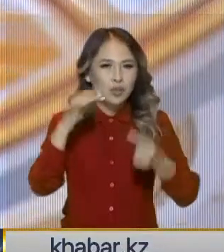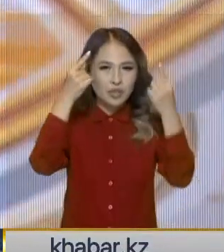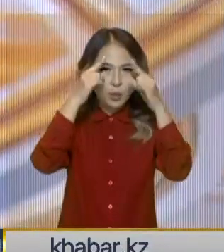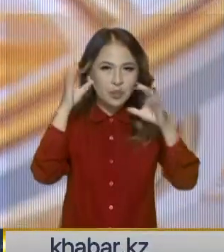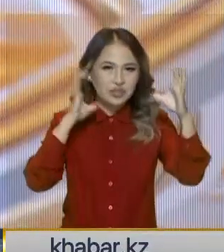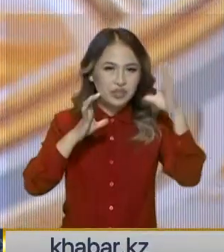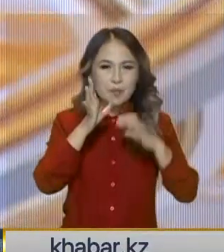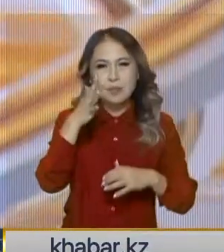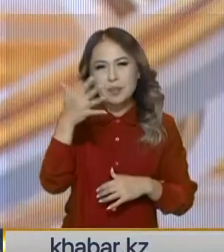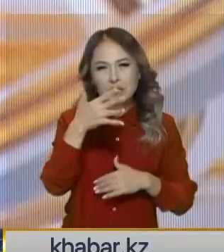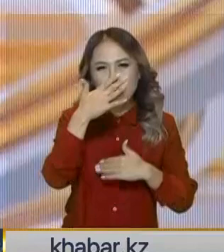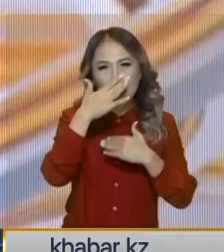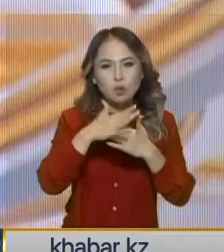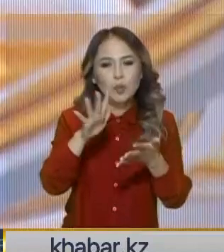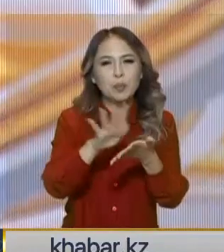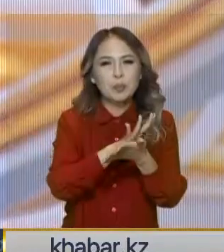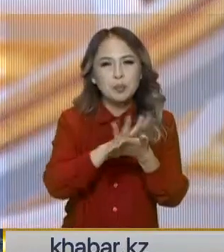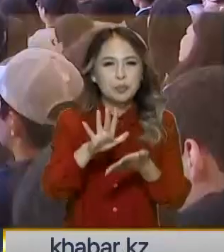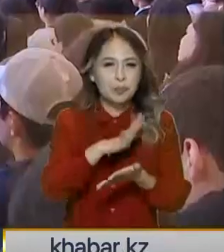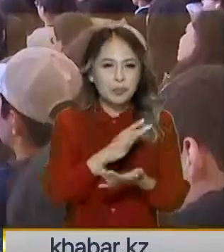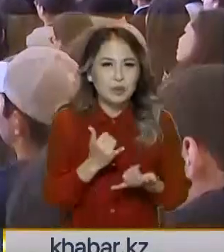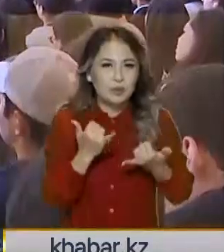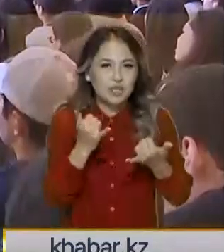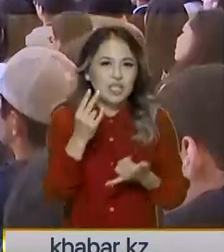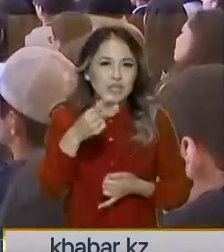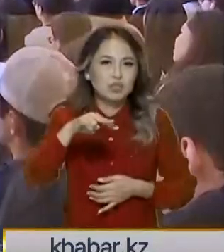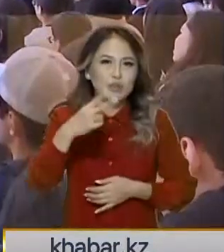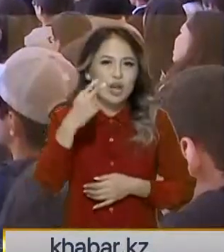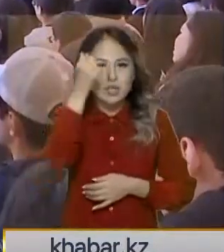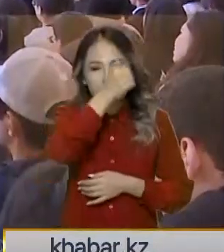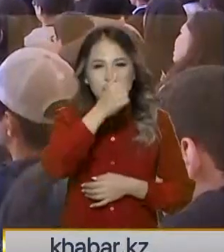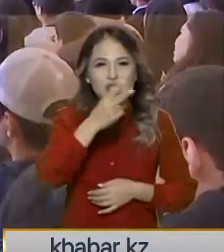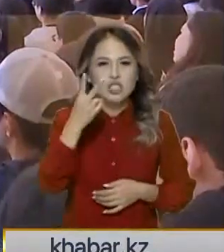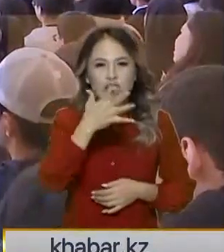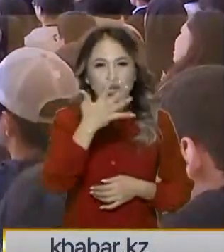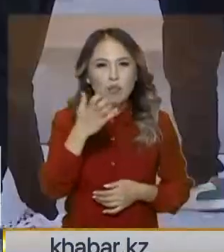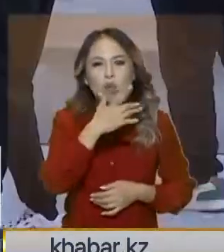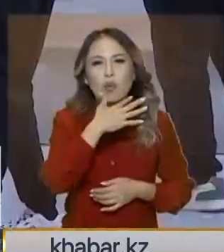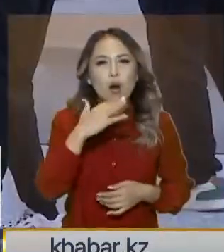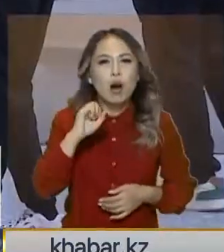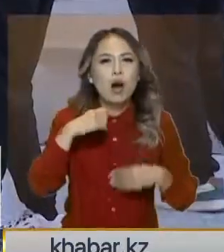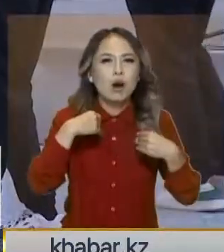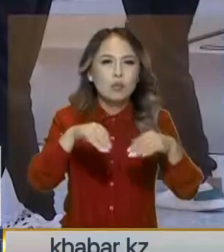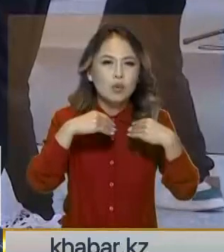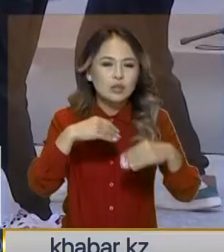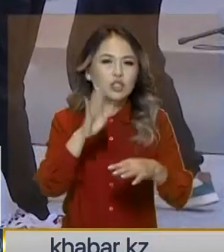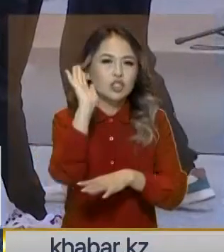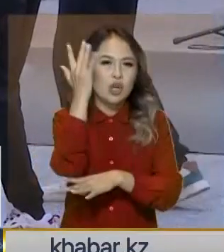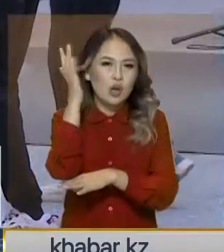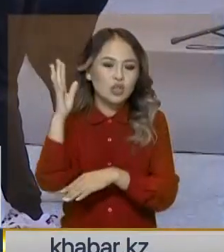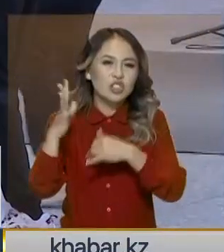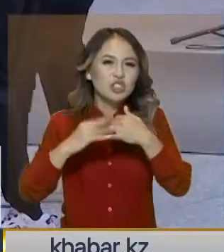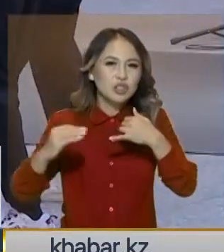университетіне биыл 5000-ға жуық білім гранты бөлінген. Бұл 2022 жылмен салыстырғанда 2,5 есе көп. Агроном, орман шаруашылығы,